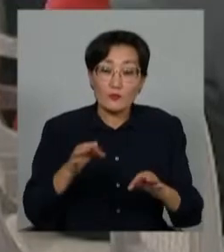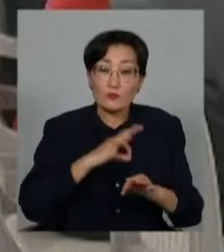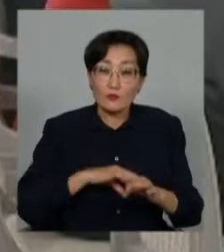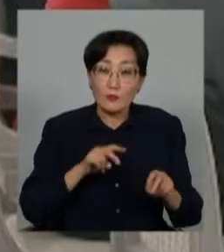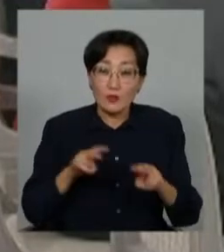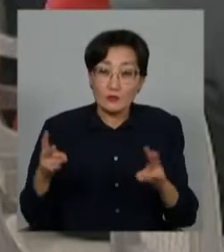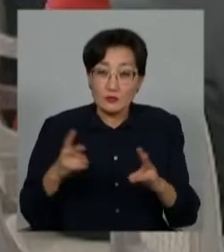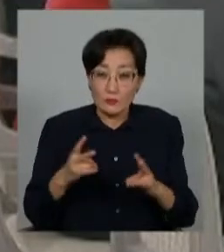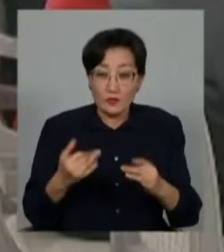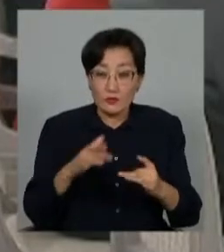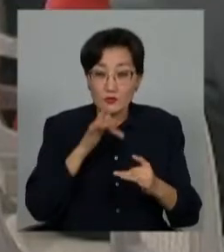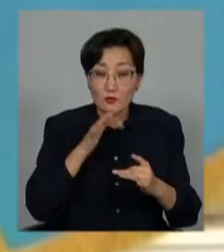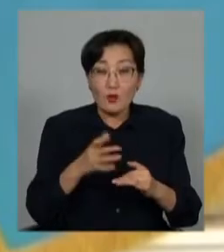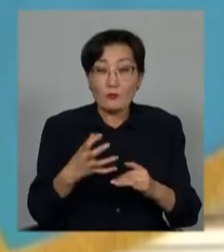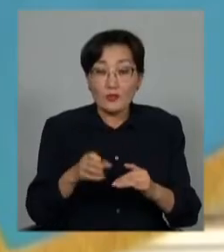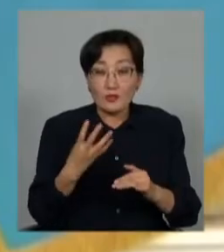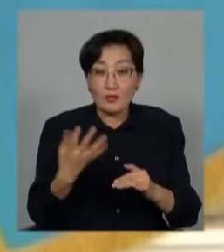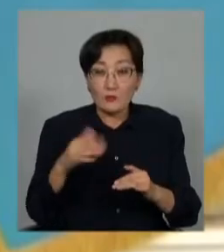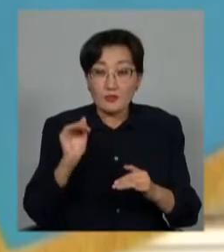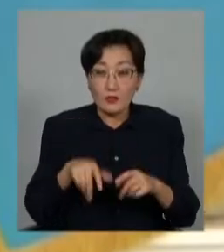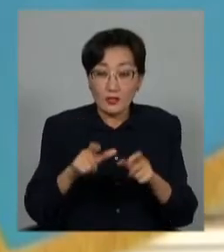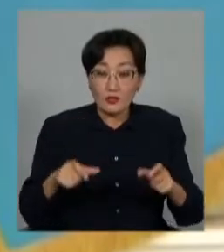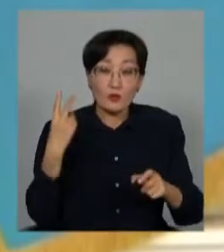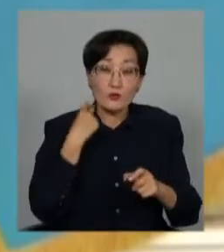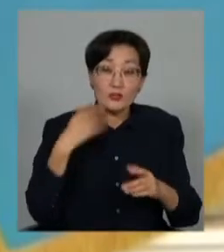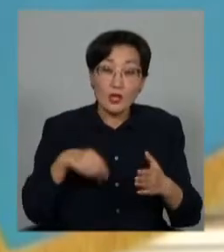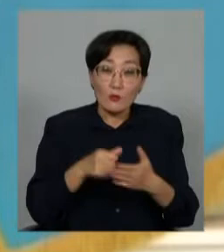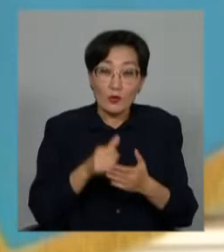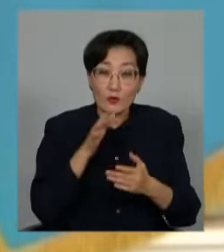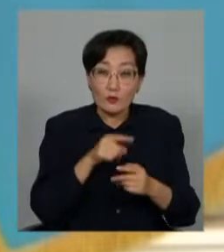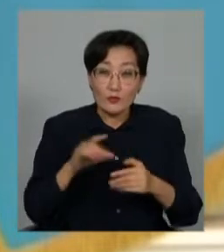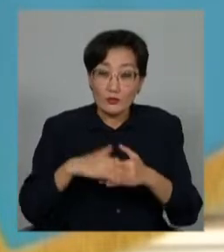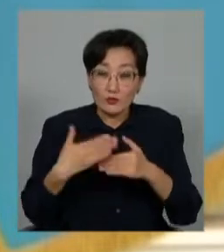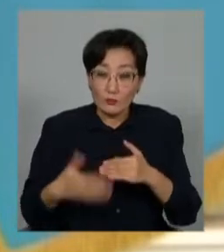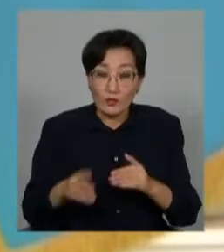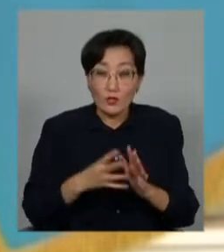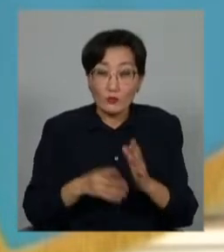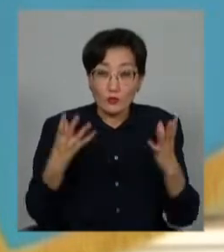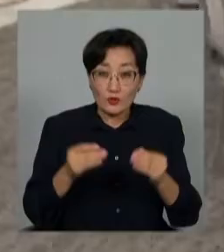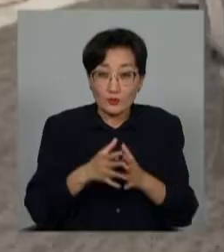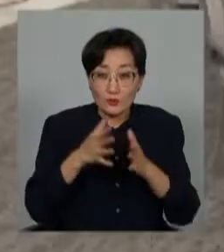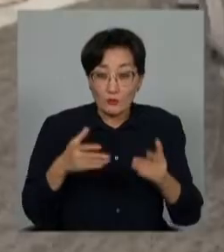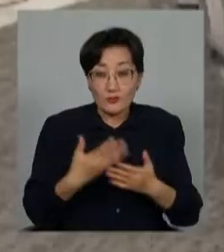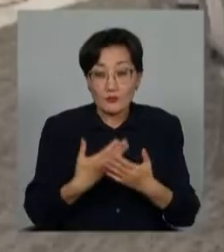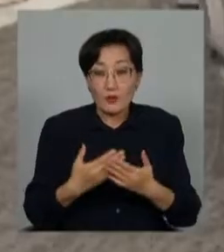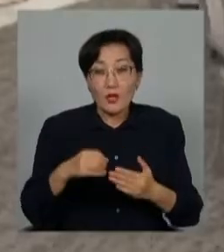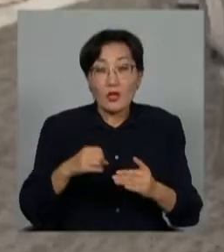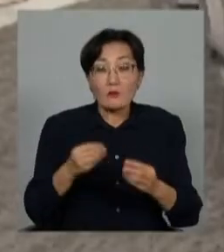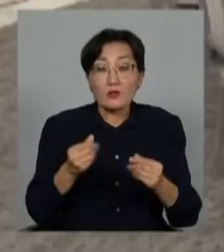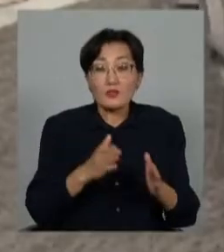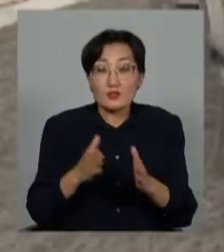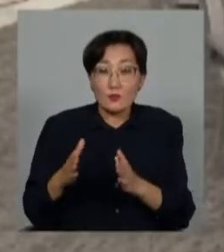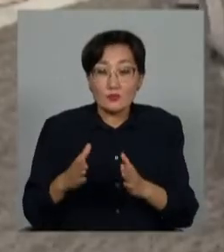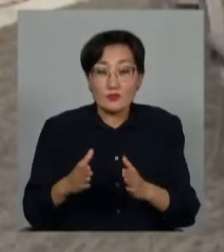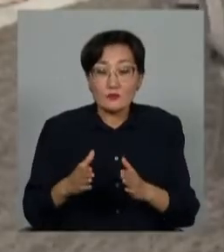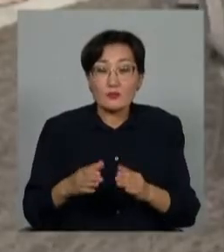жасау маңызды. Қазіргі уақытта 545 мың адамның қарызын өтеу мерзімінің кешеуілдеуі 90 күннен асқан. Мәселе еліміздің қаржы тұрақтылығына